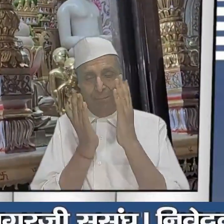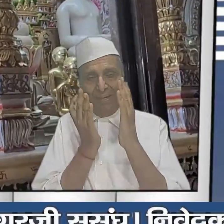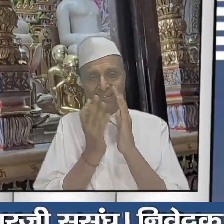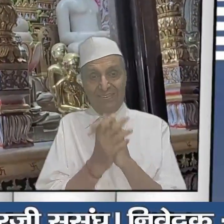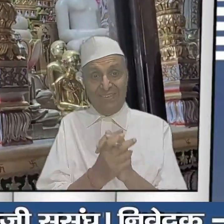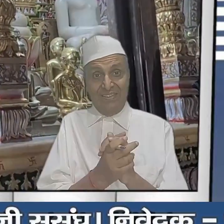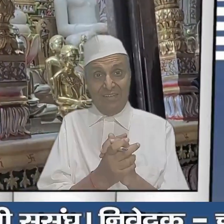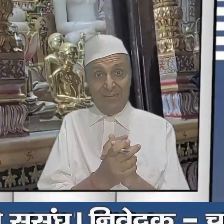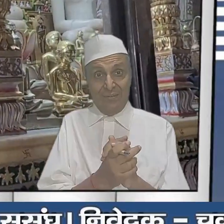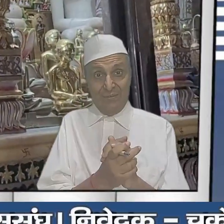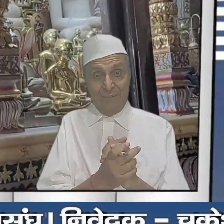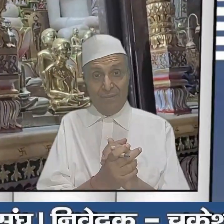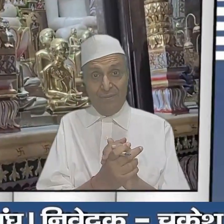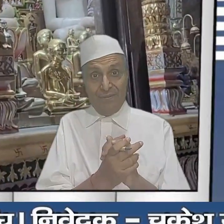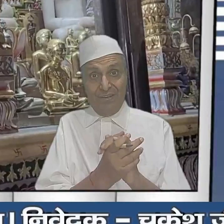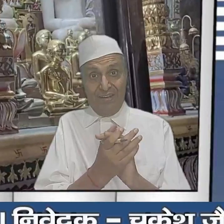में, पालकी से चल दिए